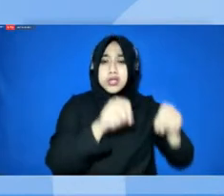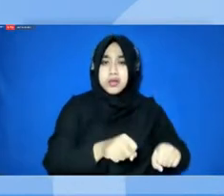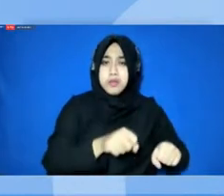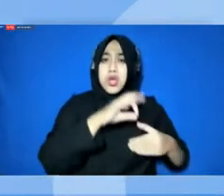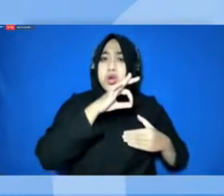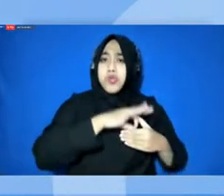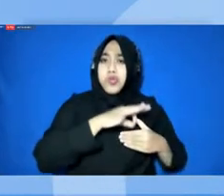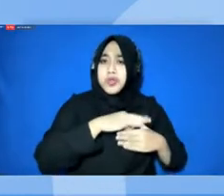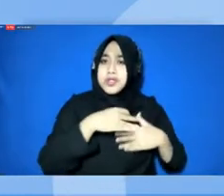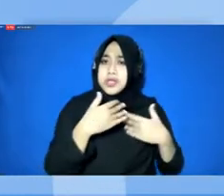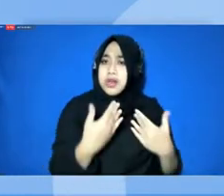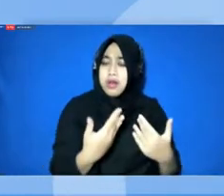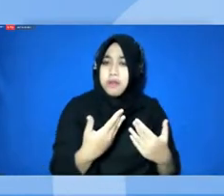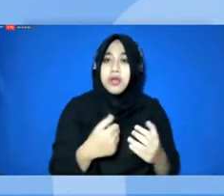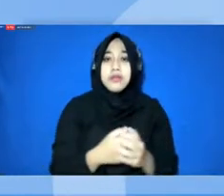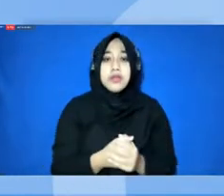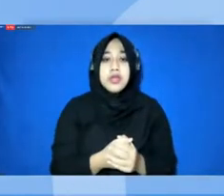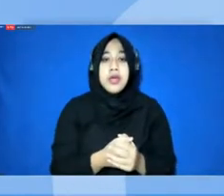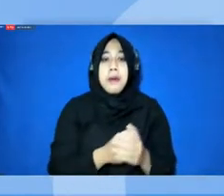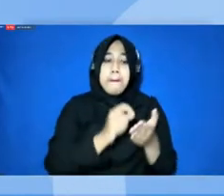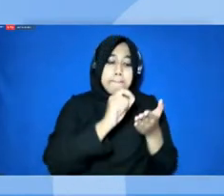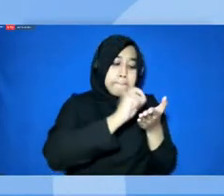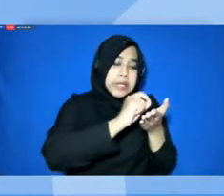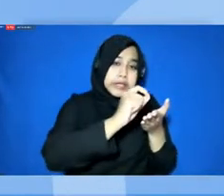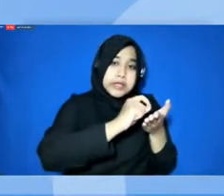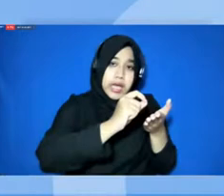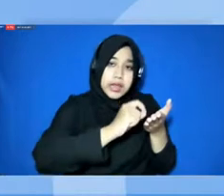adalah untuk mencatat